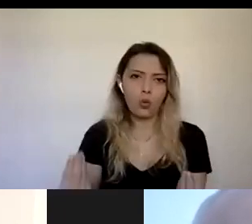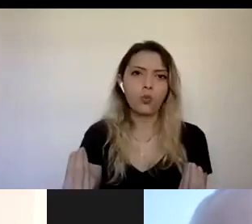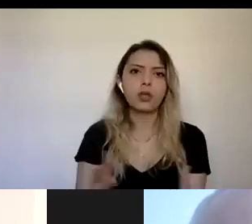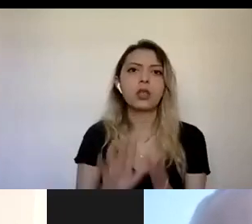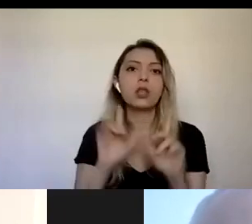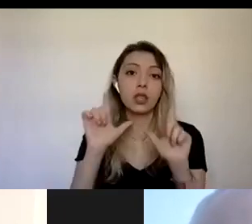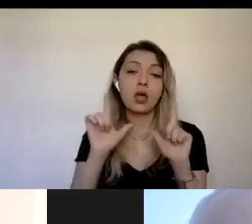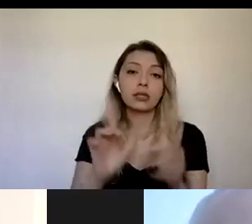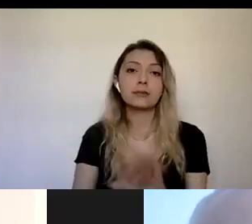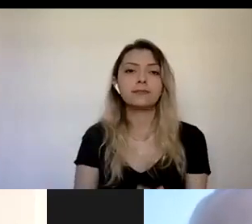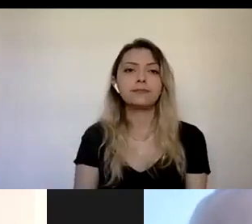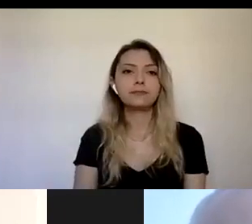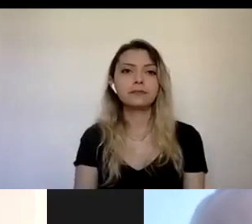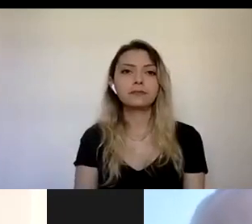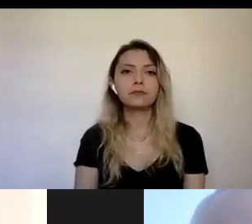olması lazım.